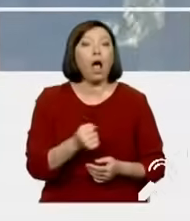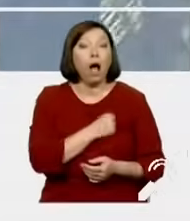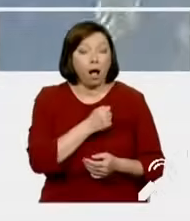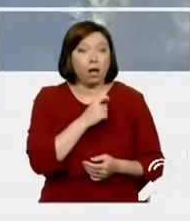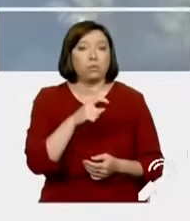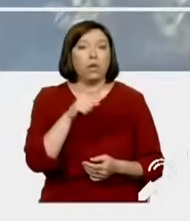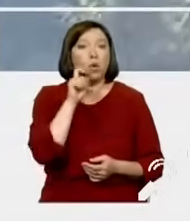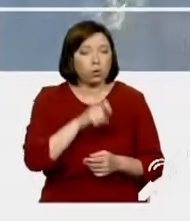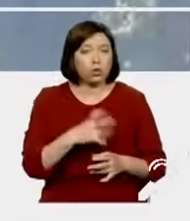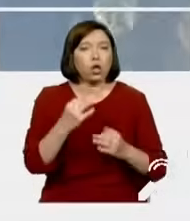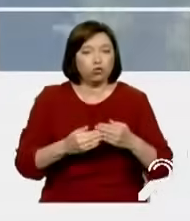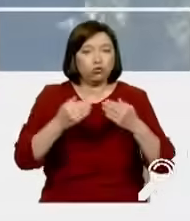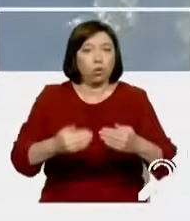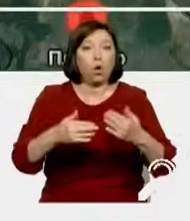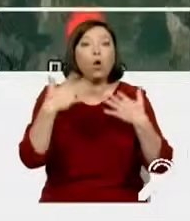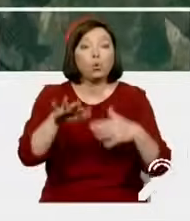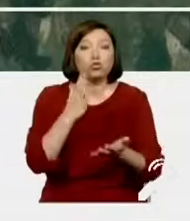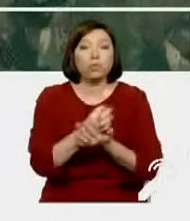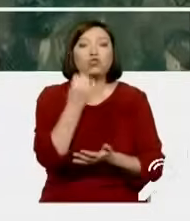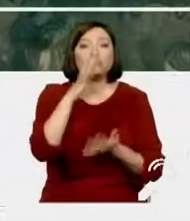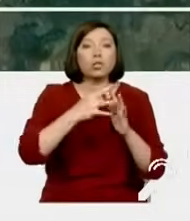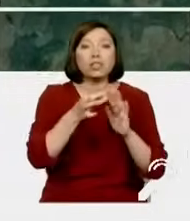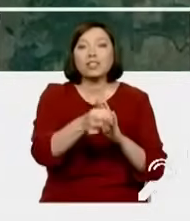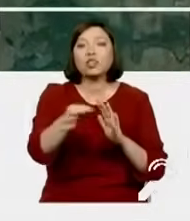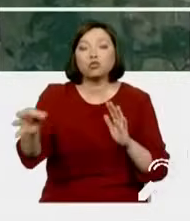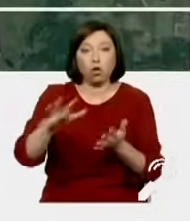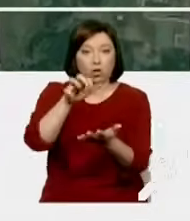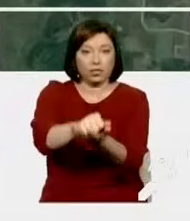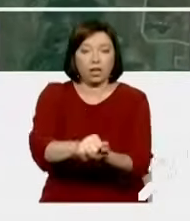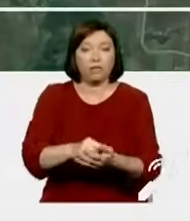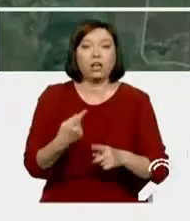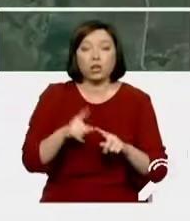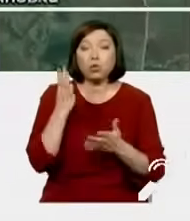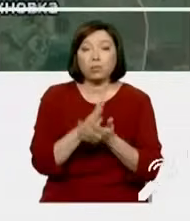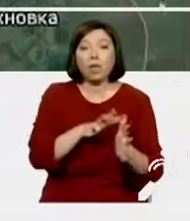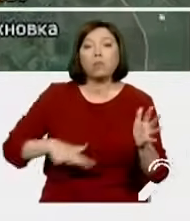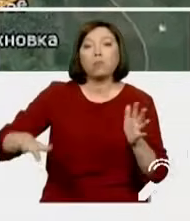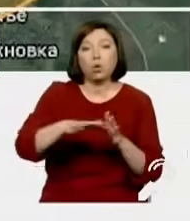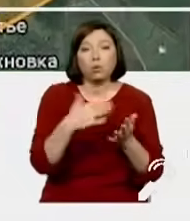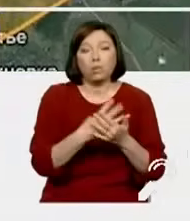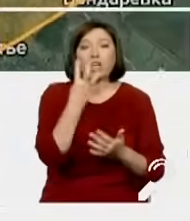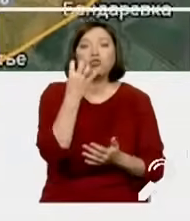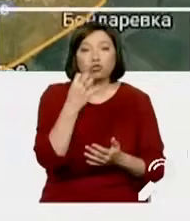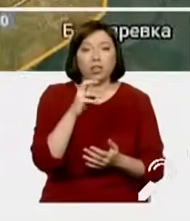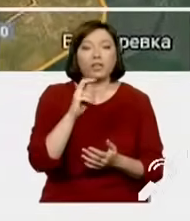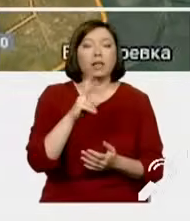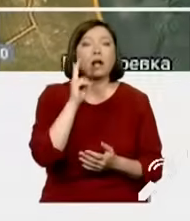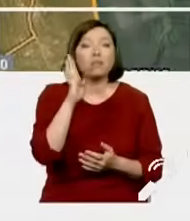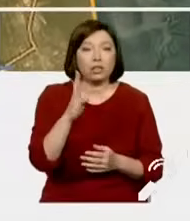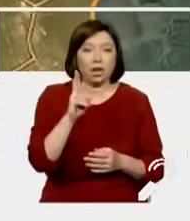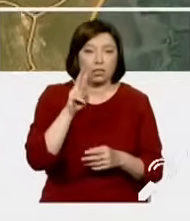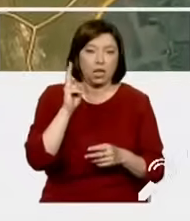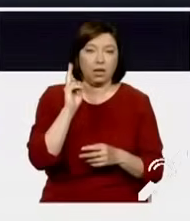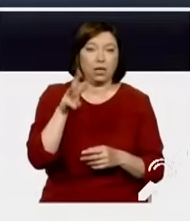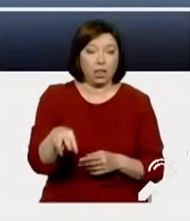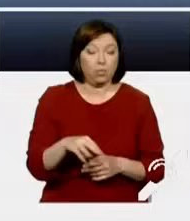să înainteze, ocupând până acum deja 14 localități ale regiunii, care se întind pe o suprafață de aproximativ 400 de kilometri pătrați. Ieri,